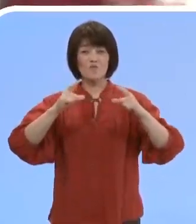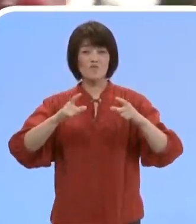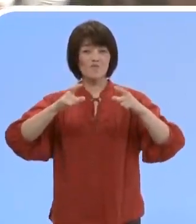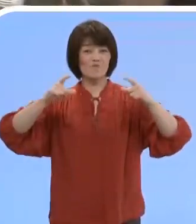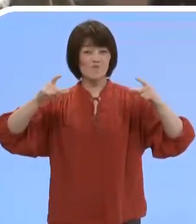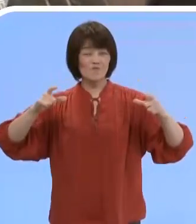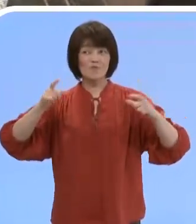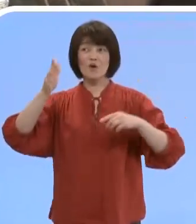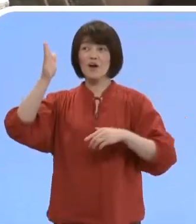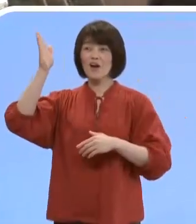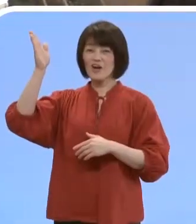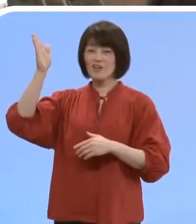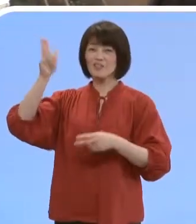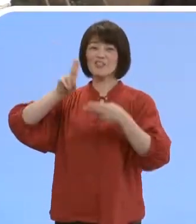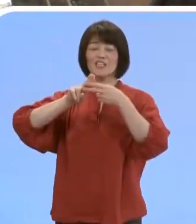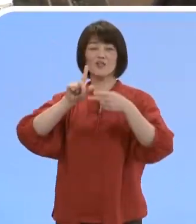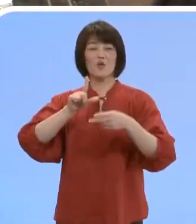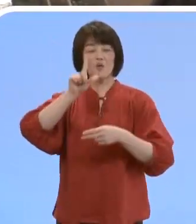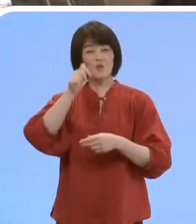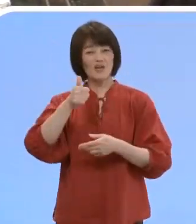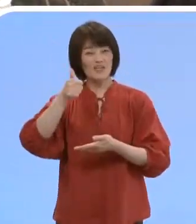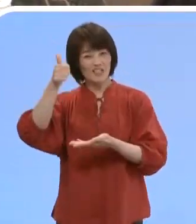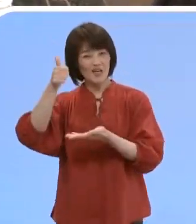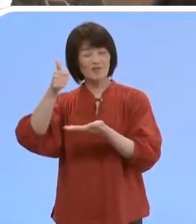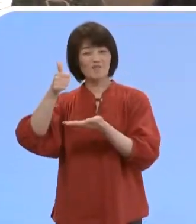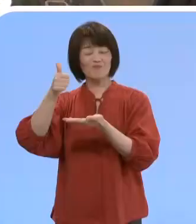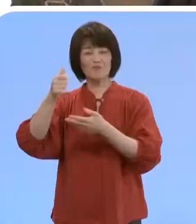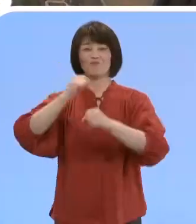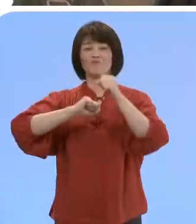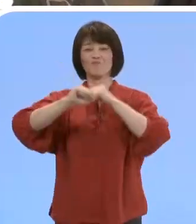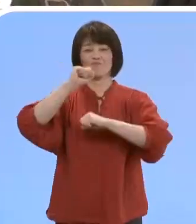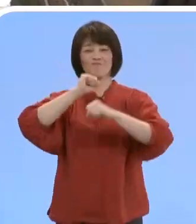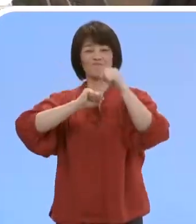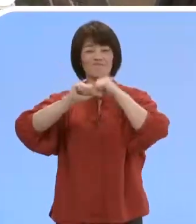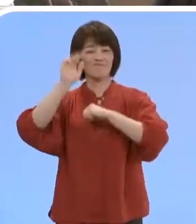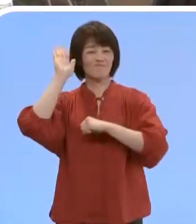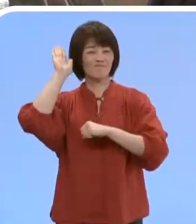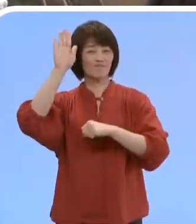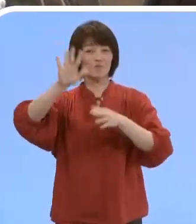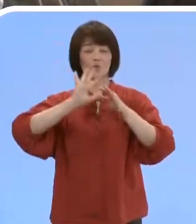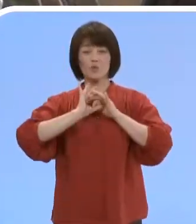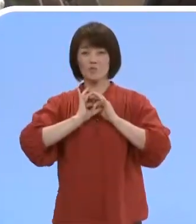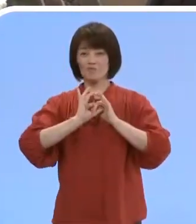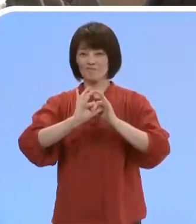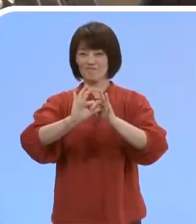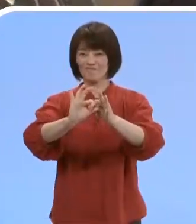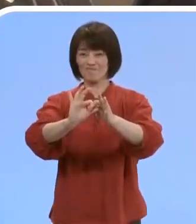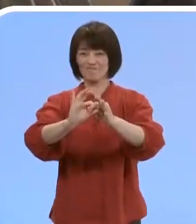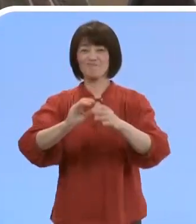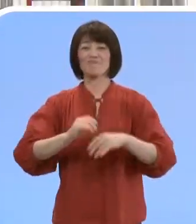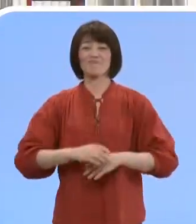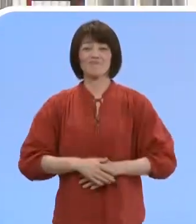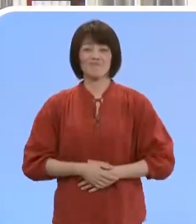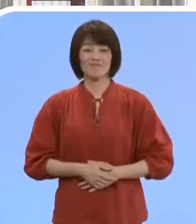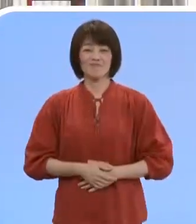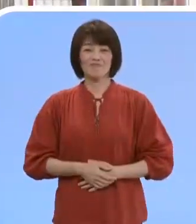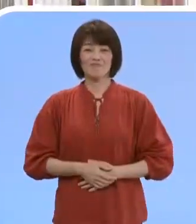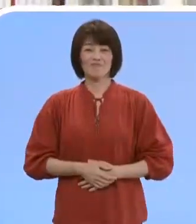げて大きな輪を作る井上さん、その活動はまだまだ続きます。